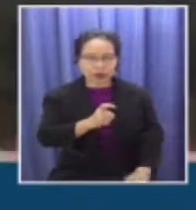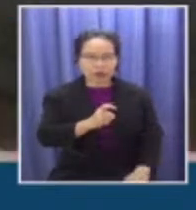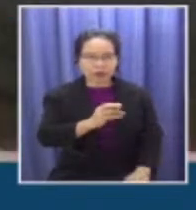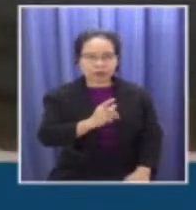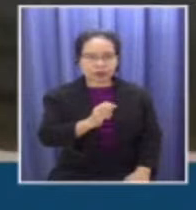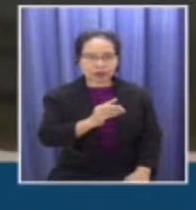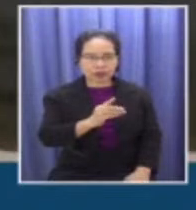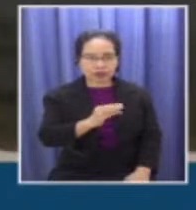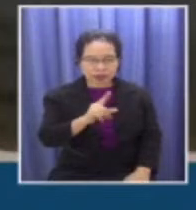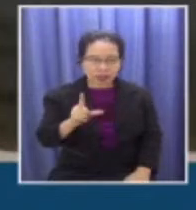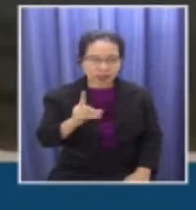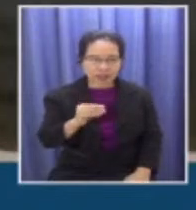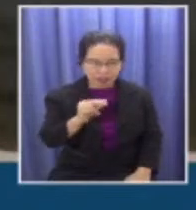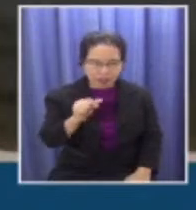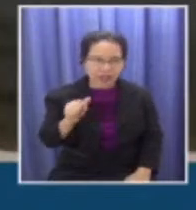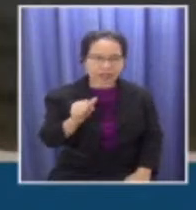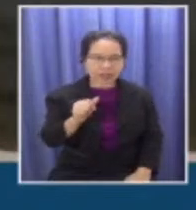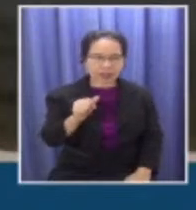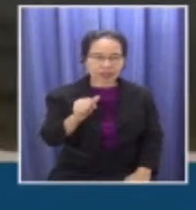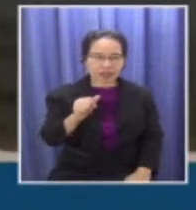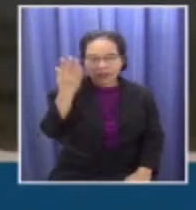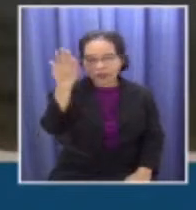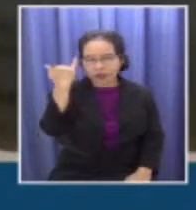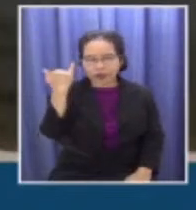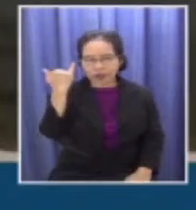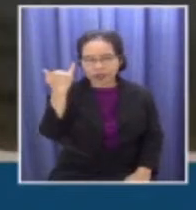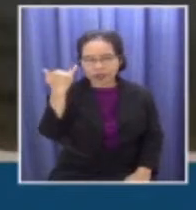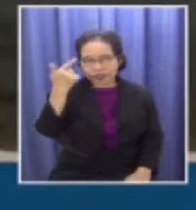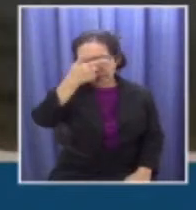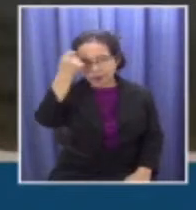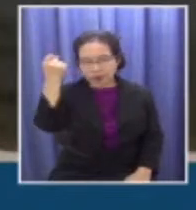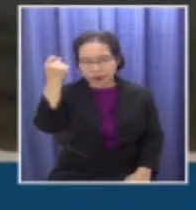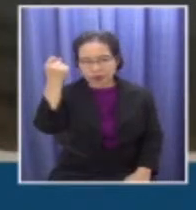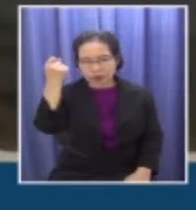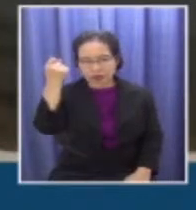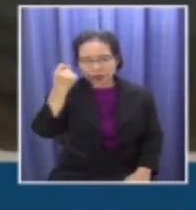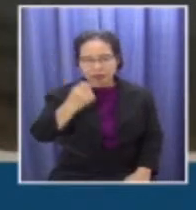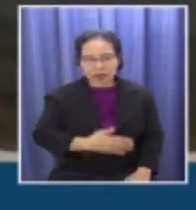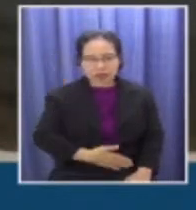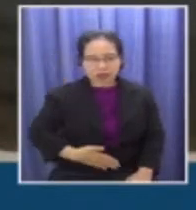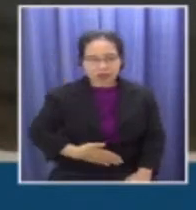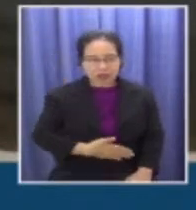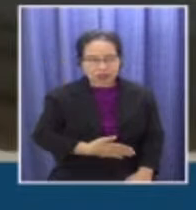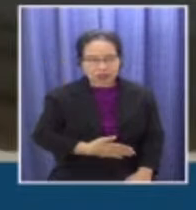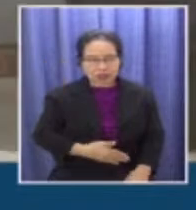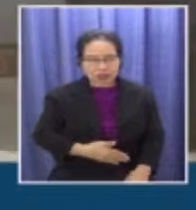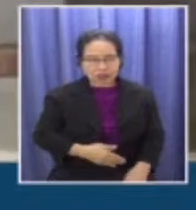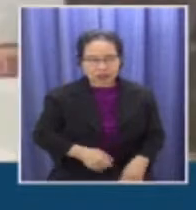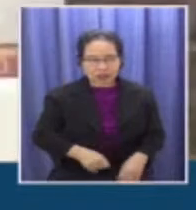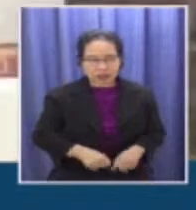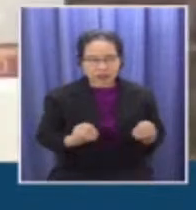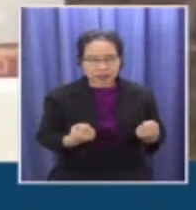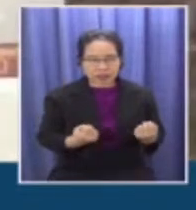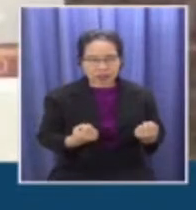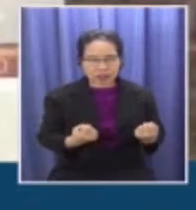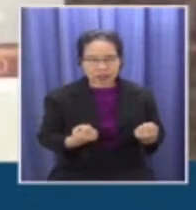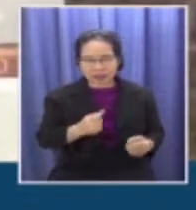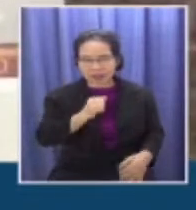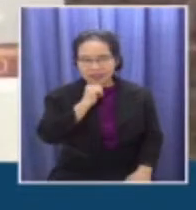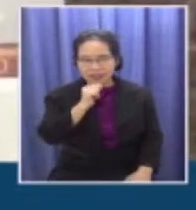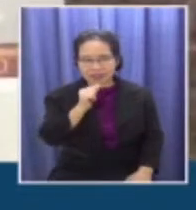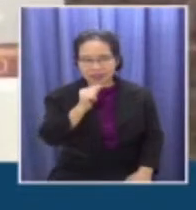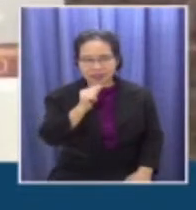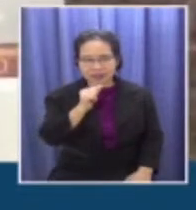nyinaa ɔpɛ baabi a wɔn mu firi a wɔn fira wɔn maame mu efiri awoɔ mu ahyɛ so ɛfrɛ sɛ mitochondrial